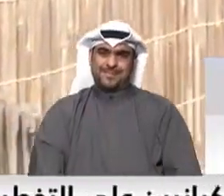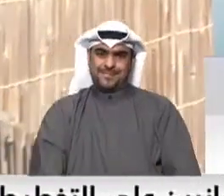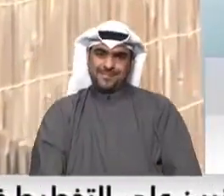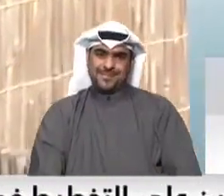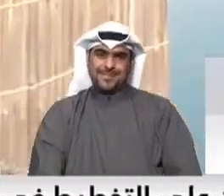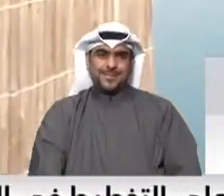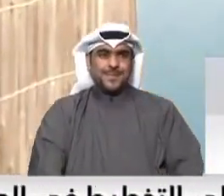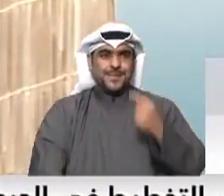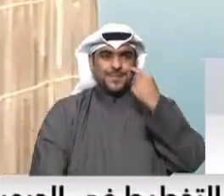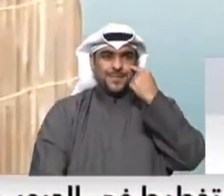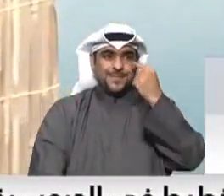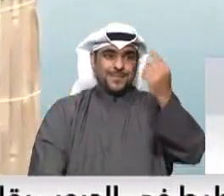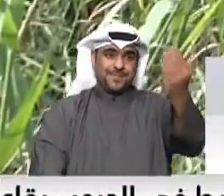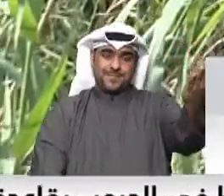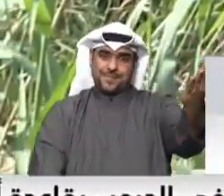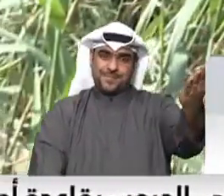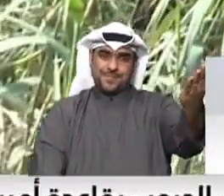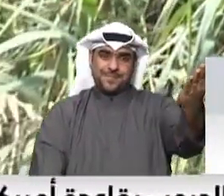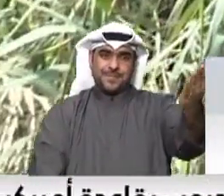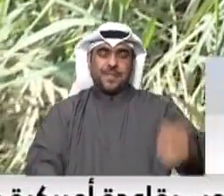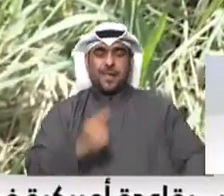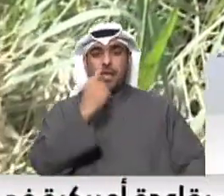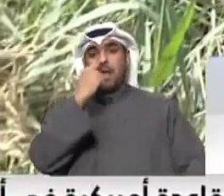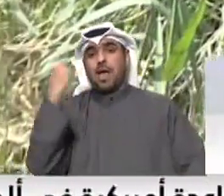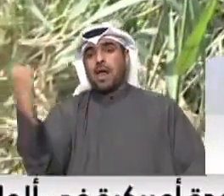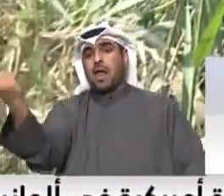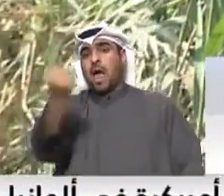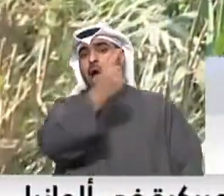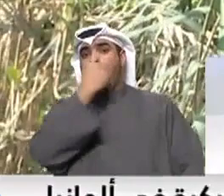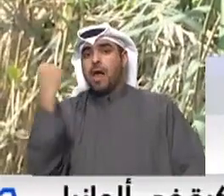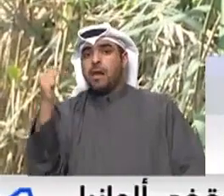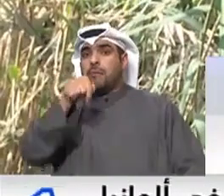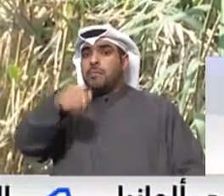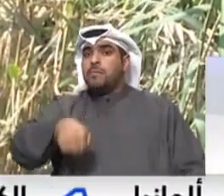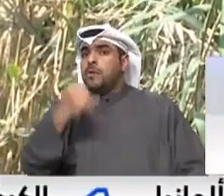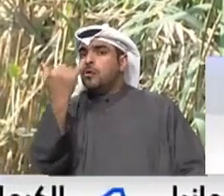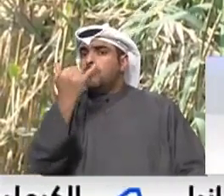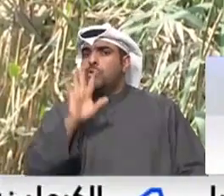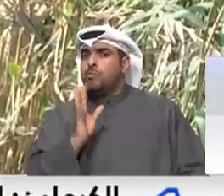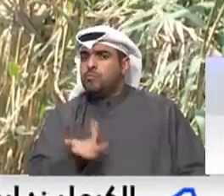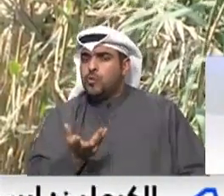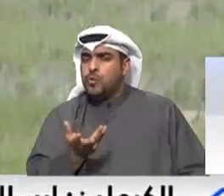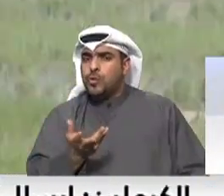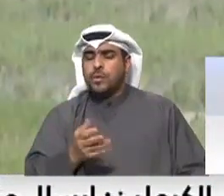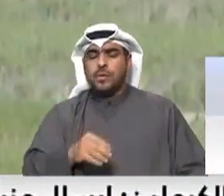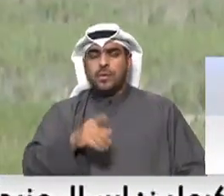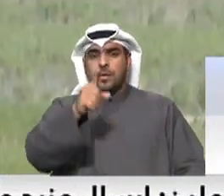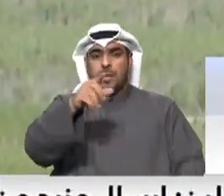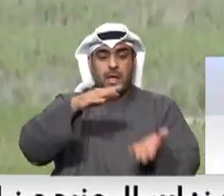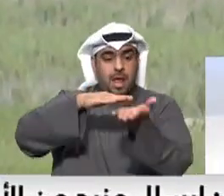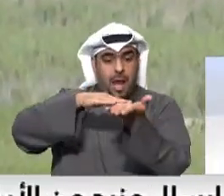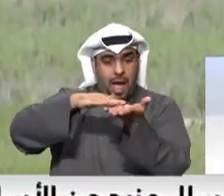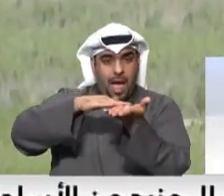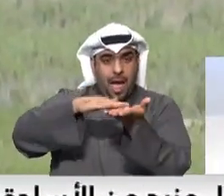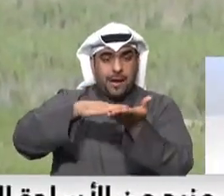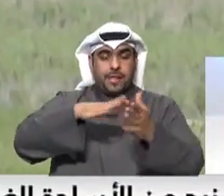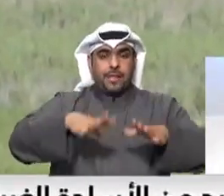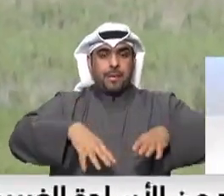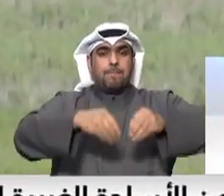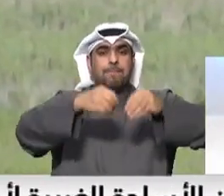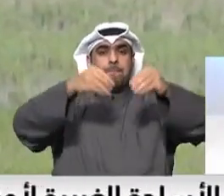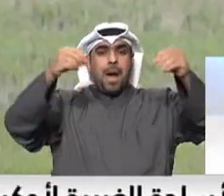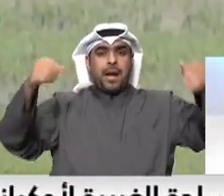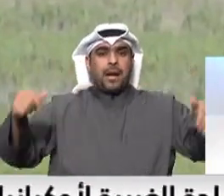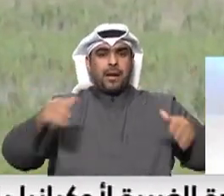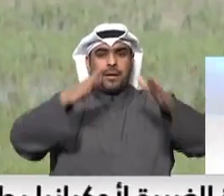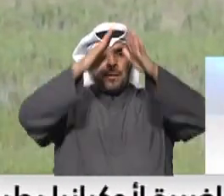يسعى العالم الى ضروره الحفاظ على التنوع البيولوجي والاستثمار في الحلول القائمه على الطبيعه لذا جاء اليوم